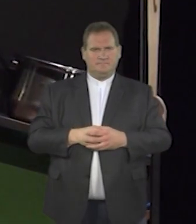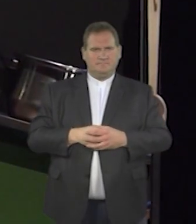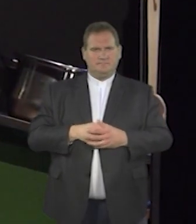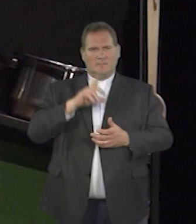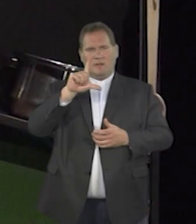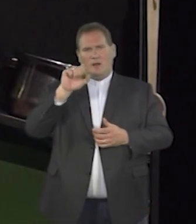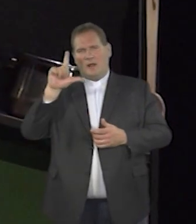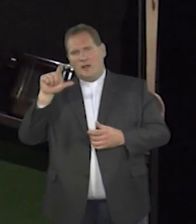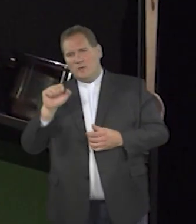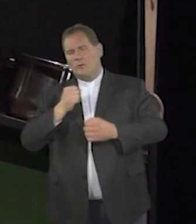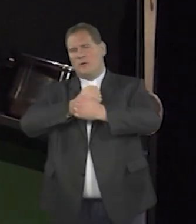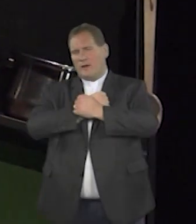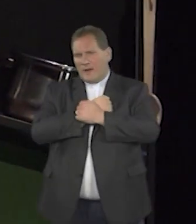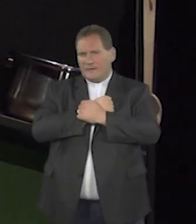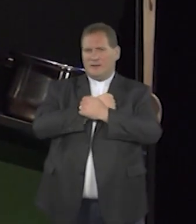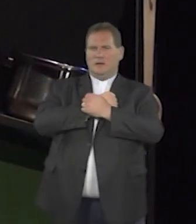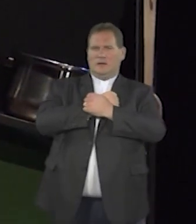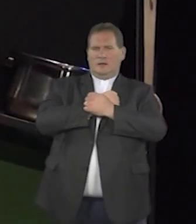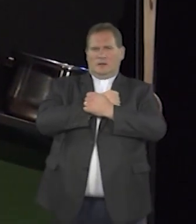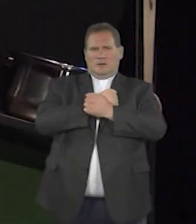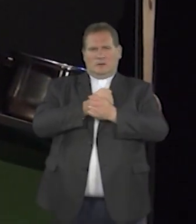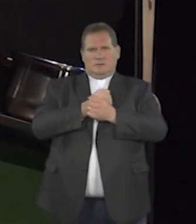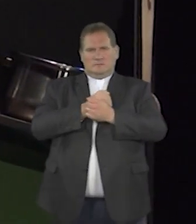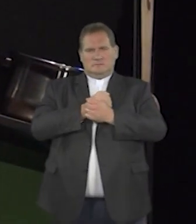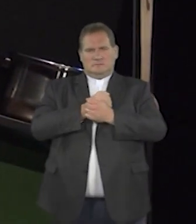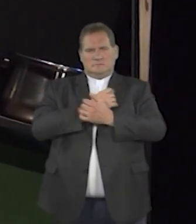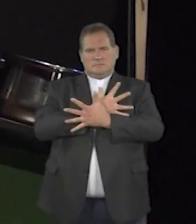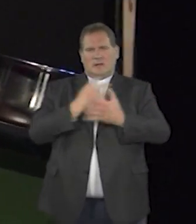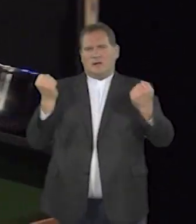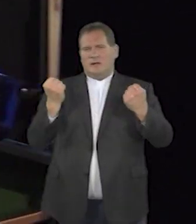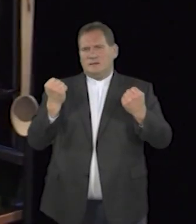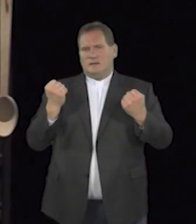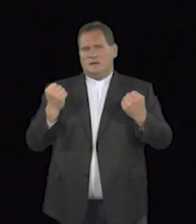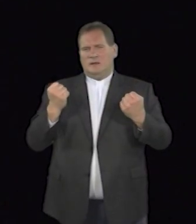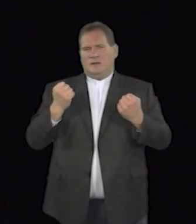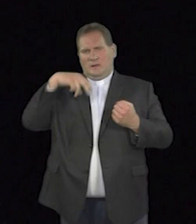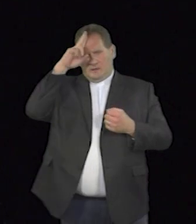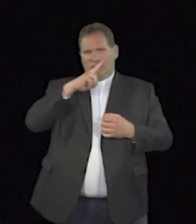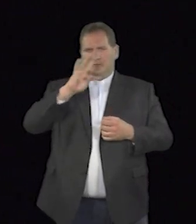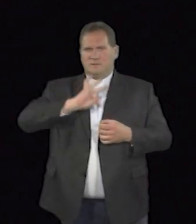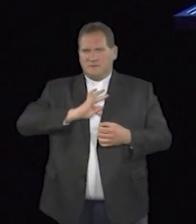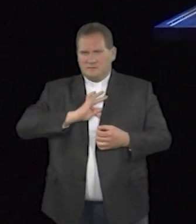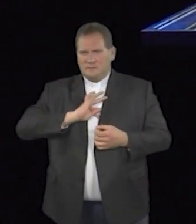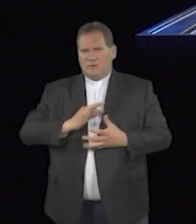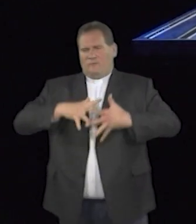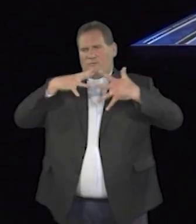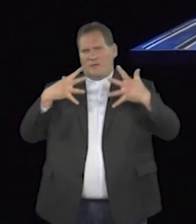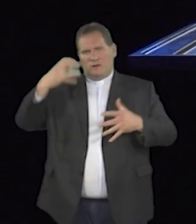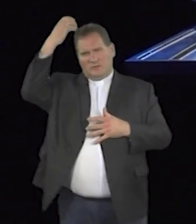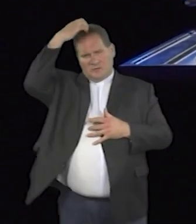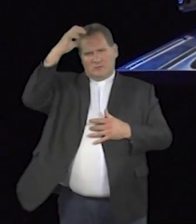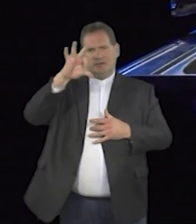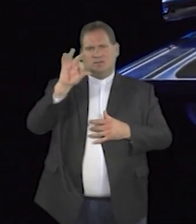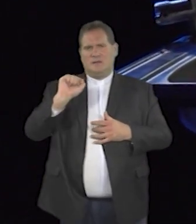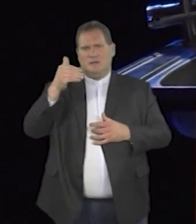Lalo droga! Wszak tragedia na rodzinnym dworze. Ojciec mój, wielki król Samos, poczuł